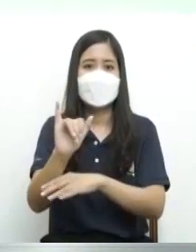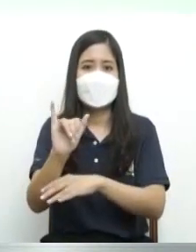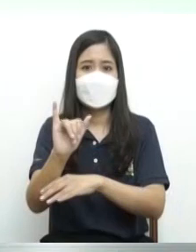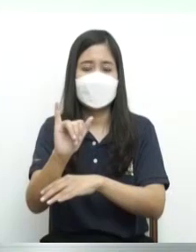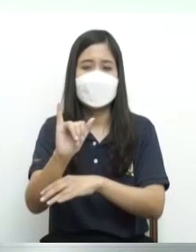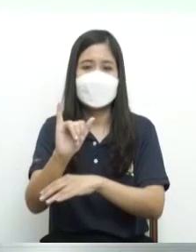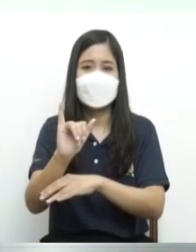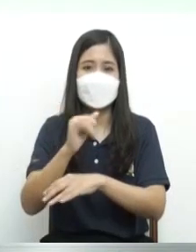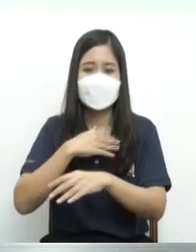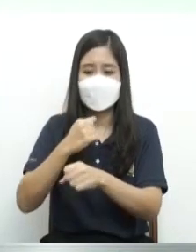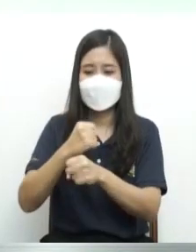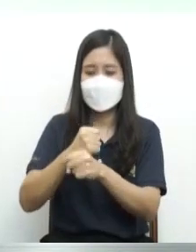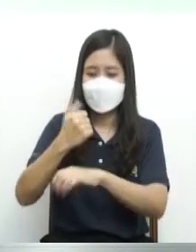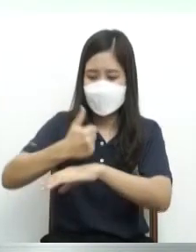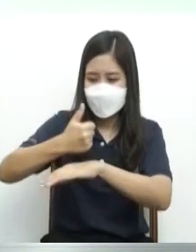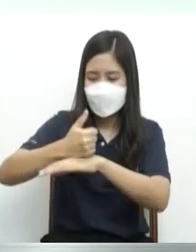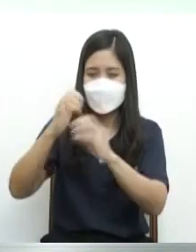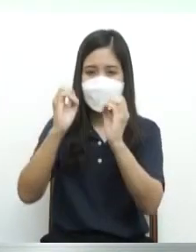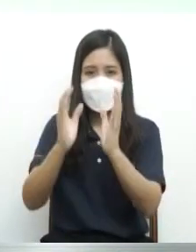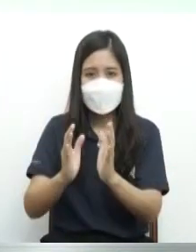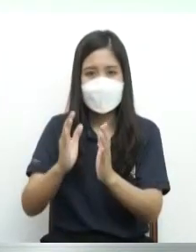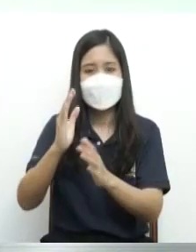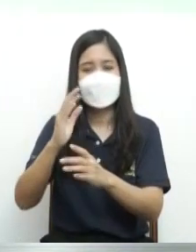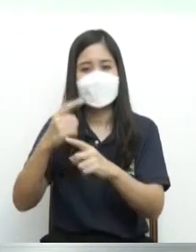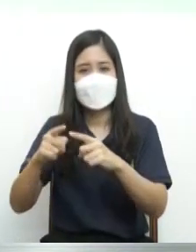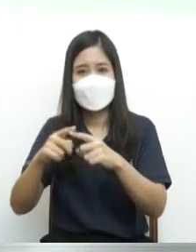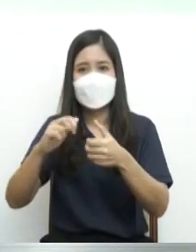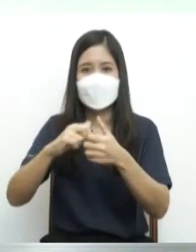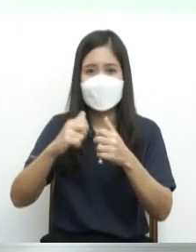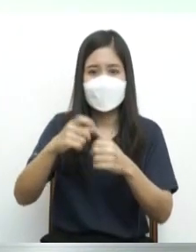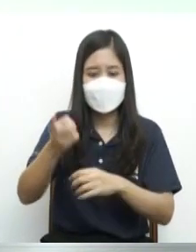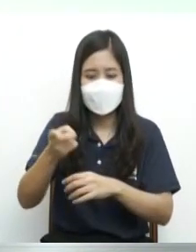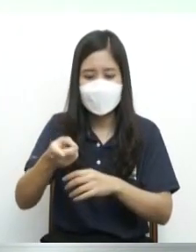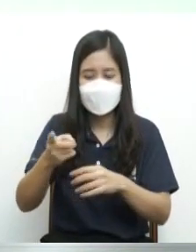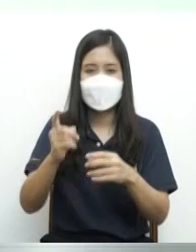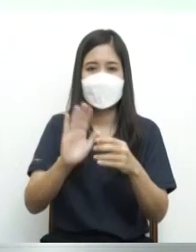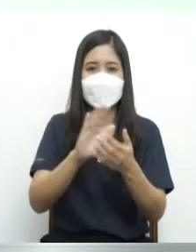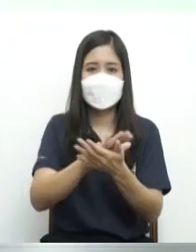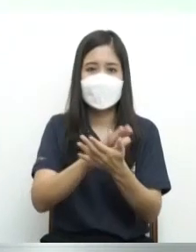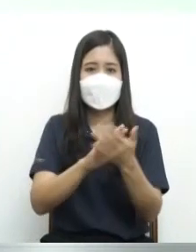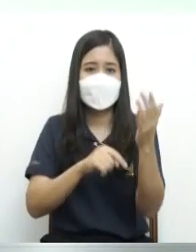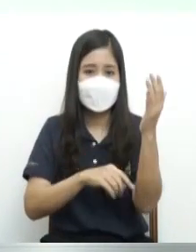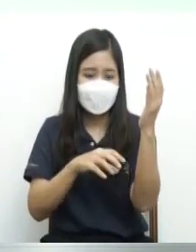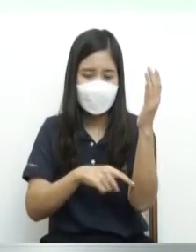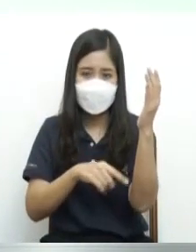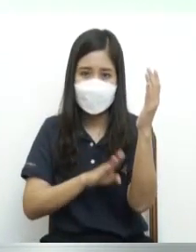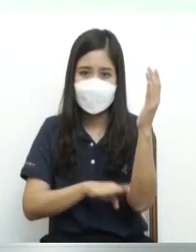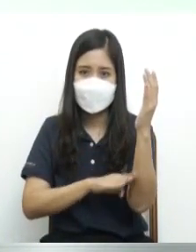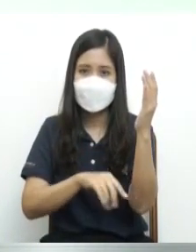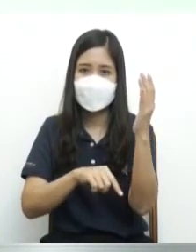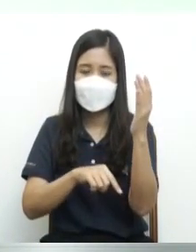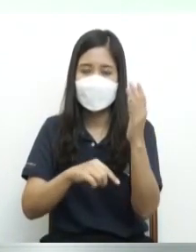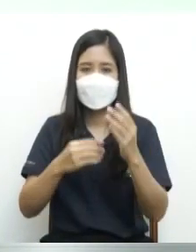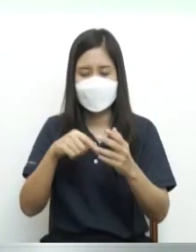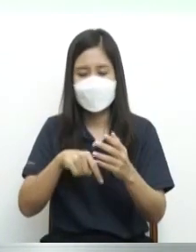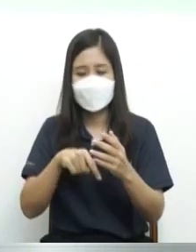ยผอ.โรงเรียนคุณครูต่างๆก็มาประจำสำนักงานได้ตามที่กฎหมายกำหนดให้นะครับนั่นคือเหตุการณ์หนึ่